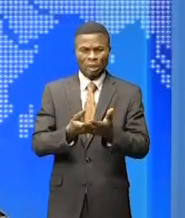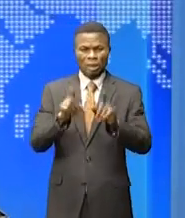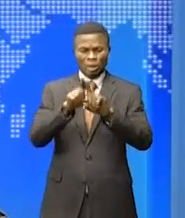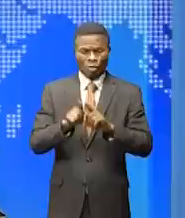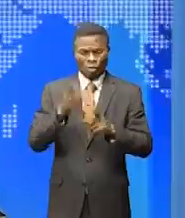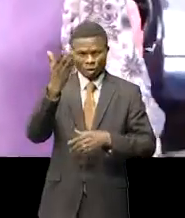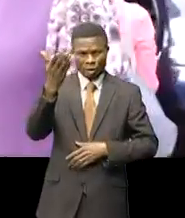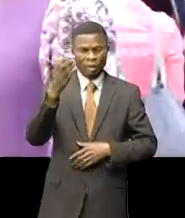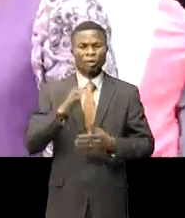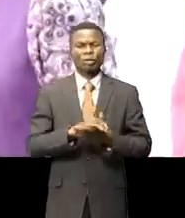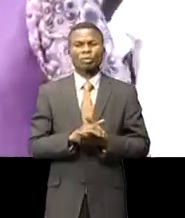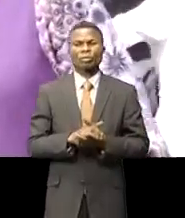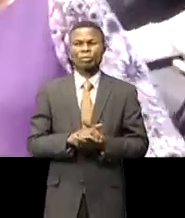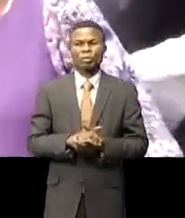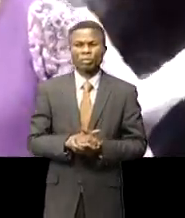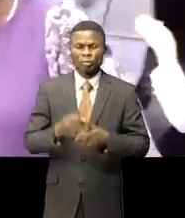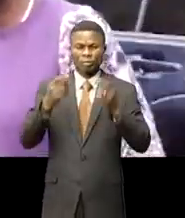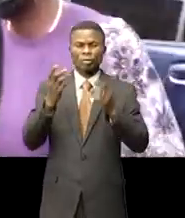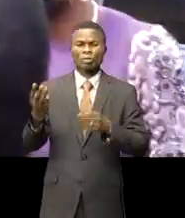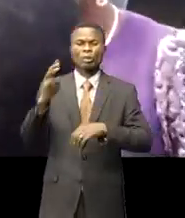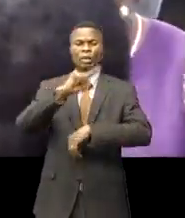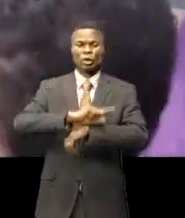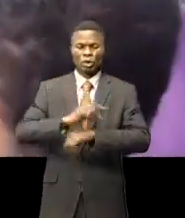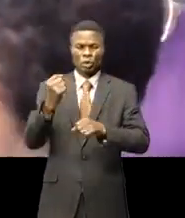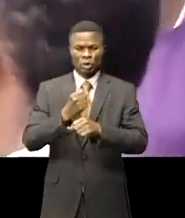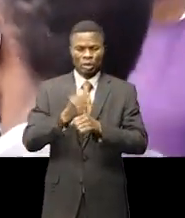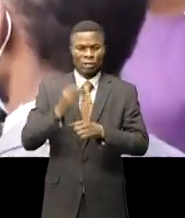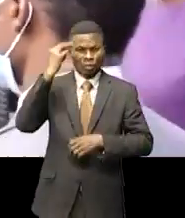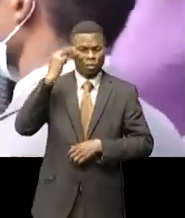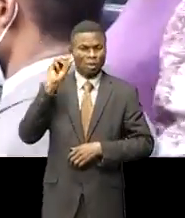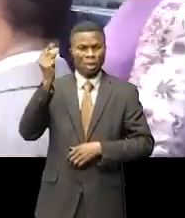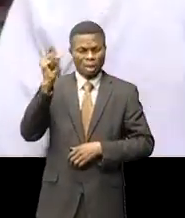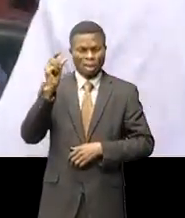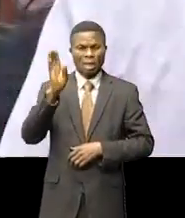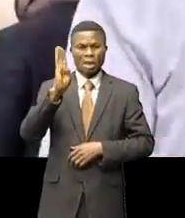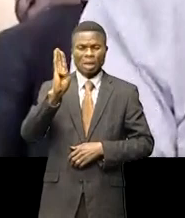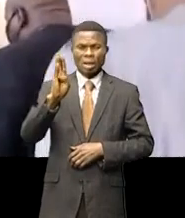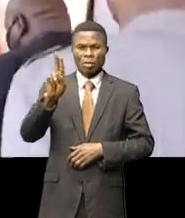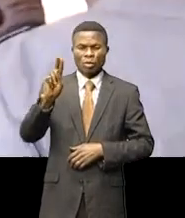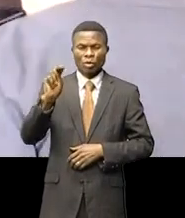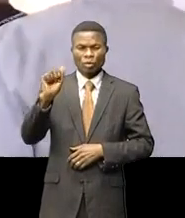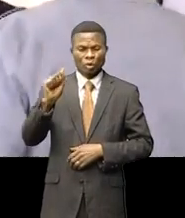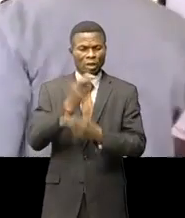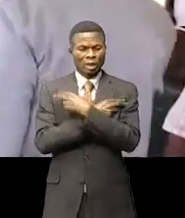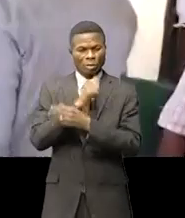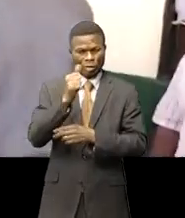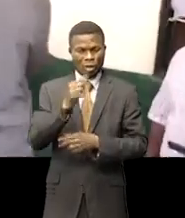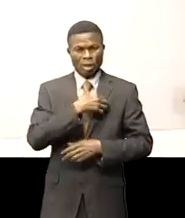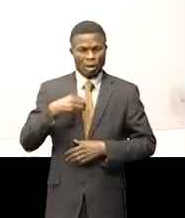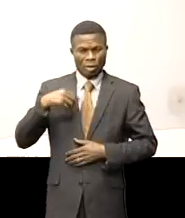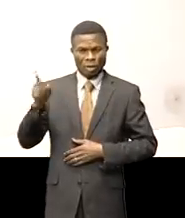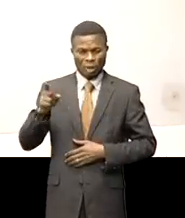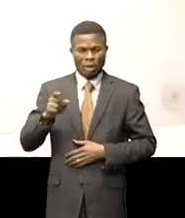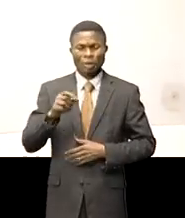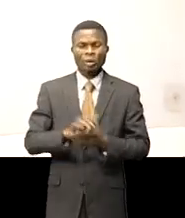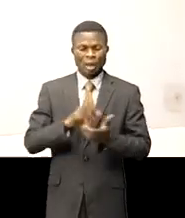aurifère. Le séjour de travail de la ministre de Mines à Bounia n'a pas été du tout repos. Antoinette Samba Kalambay est lancée